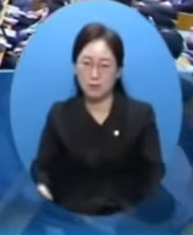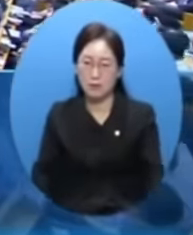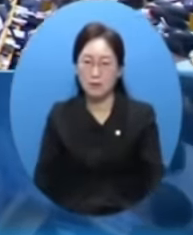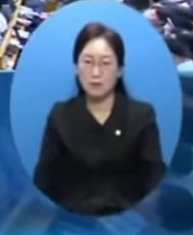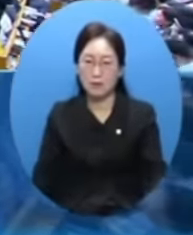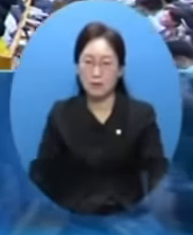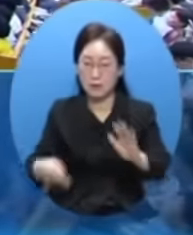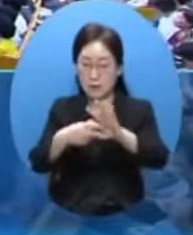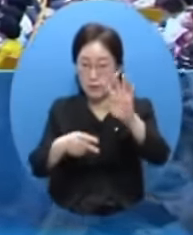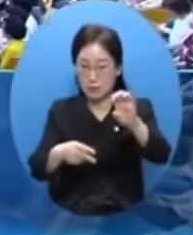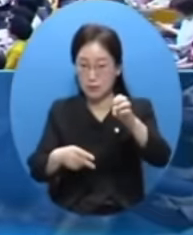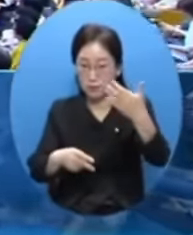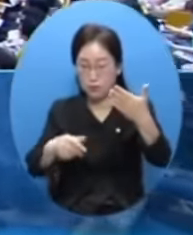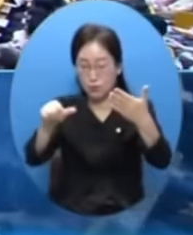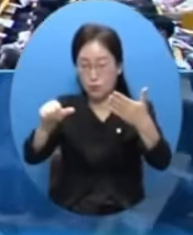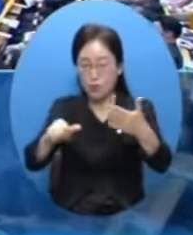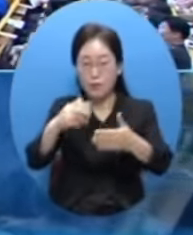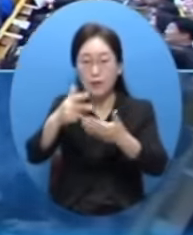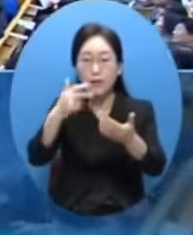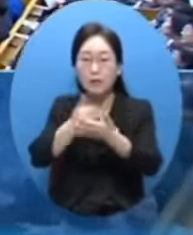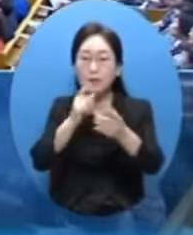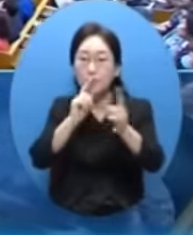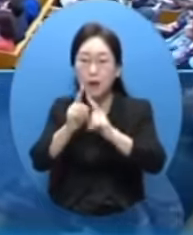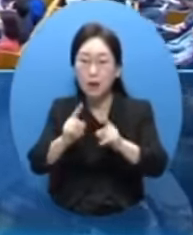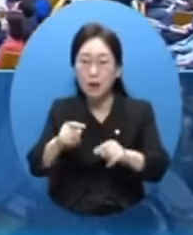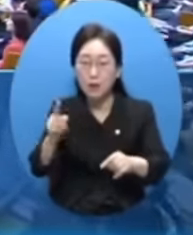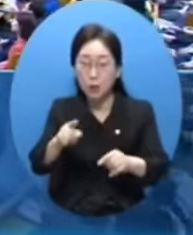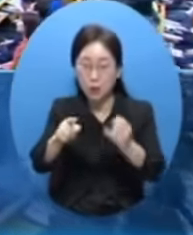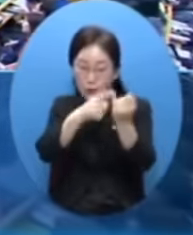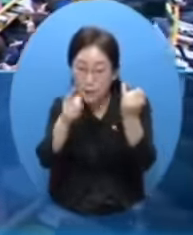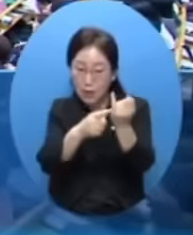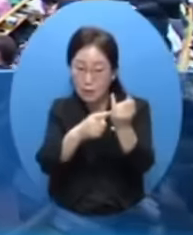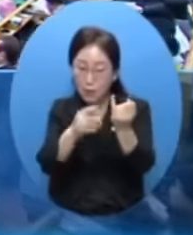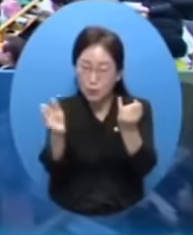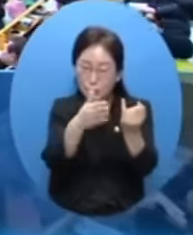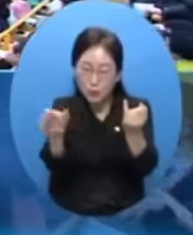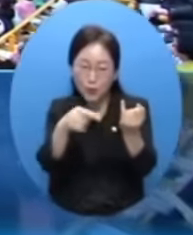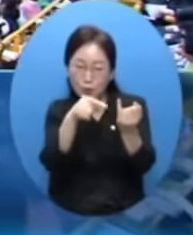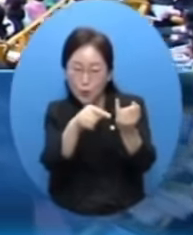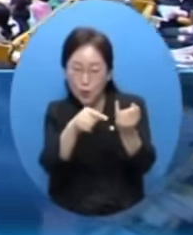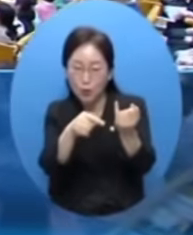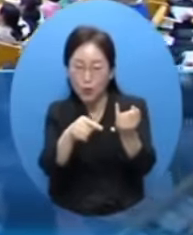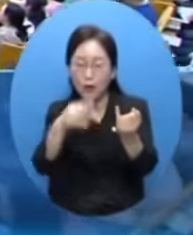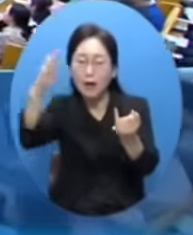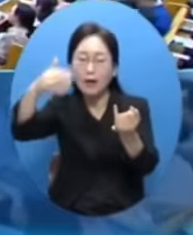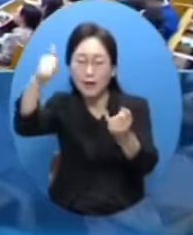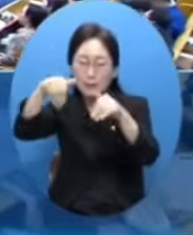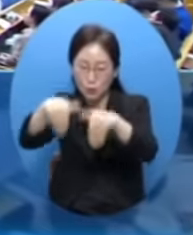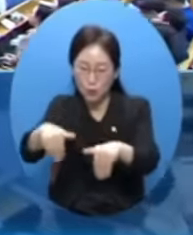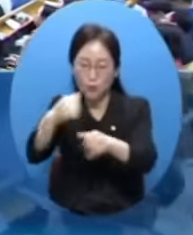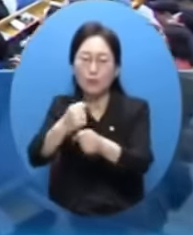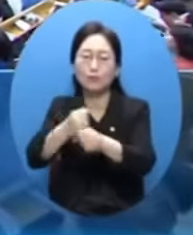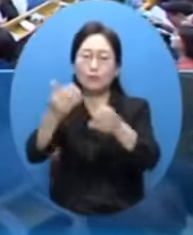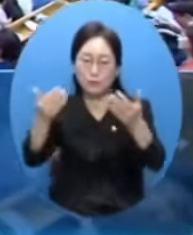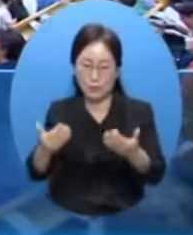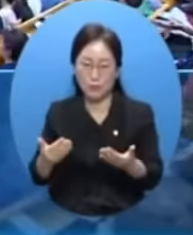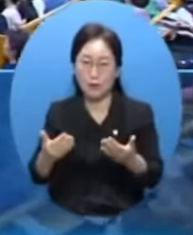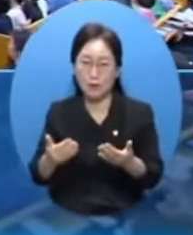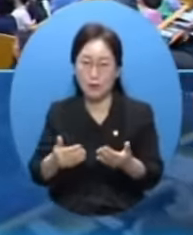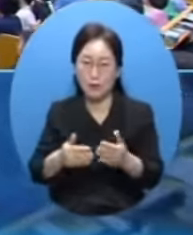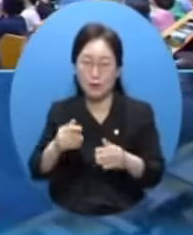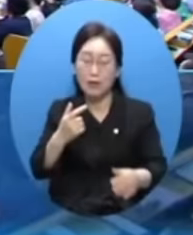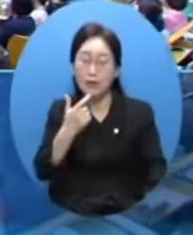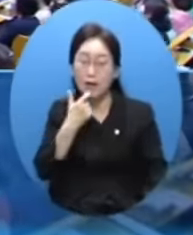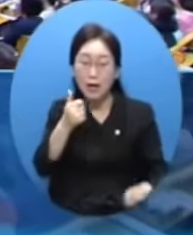5절입니다. 이제 여호와 야훼께서 말씀하시나니 그는 태에서부터 나를 그의 종으로 지으신 이시요 야곱을